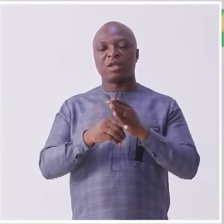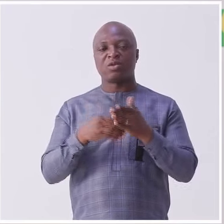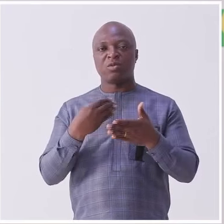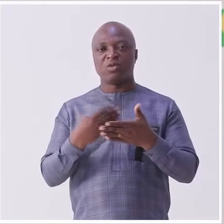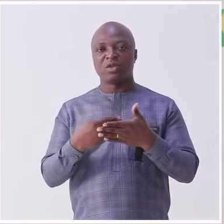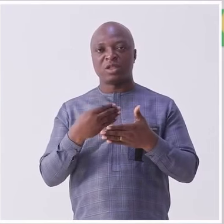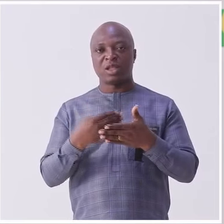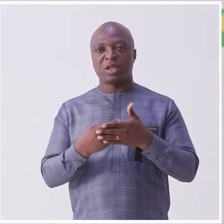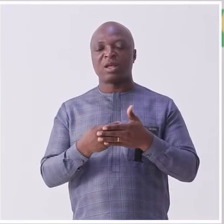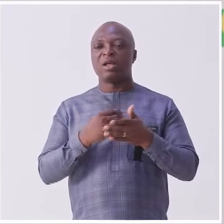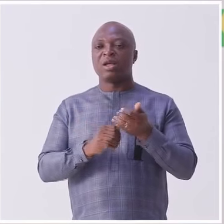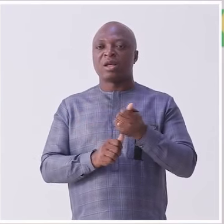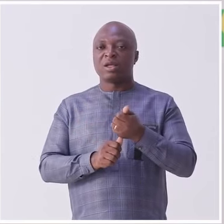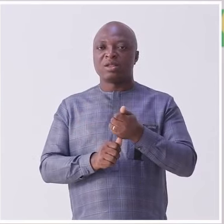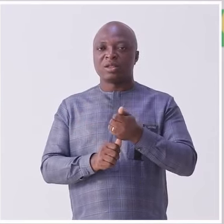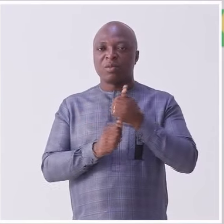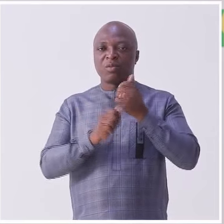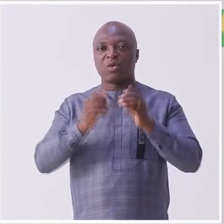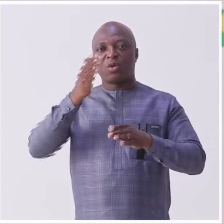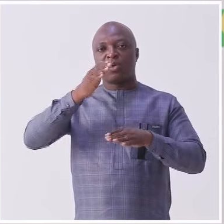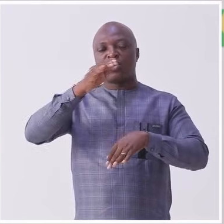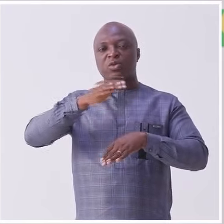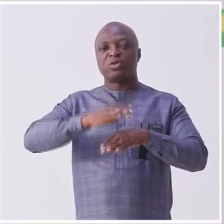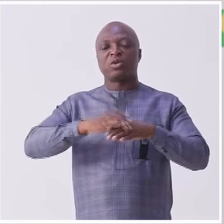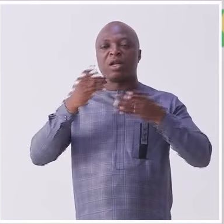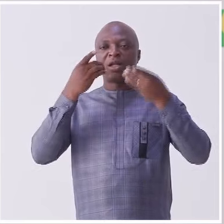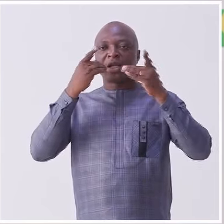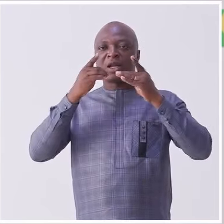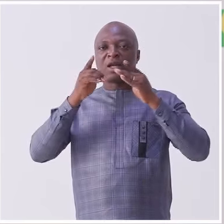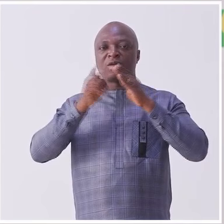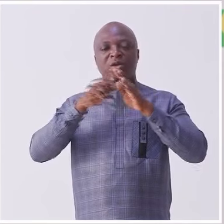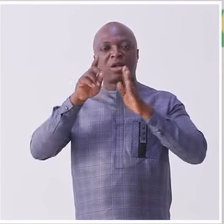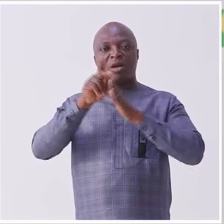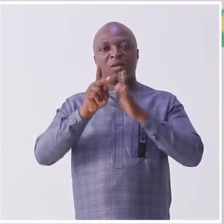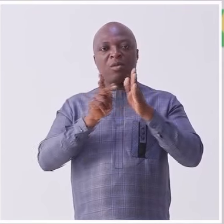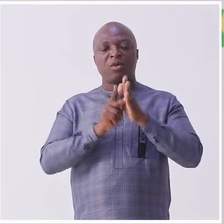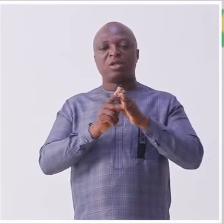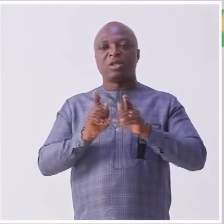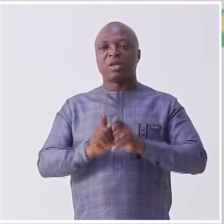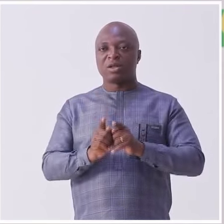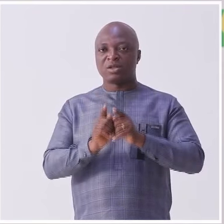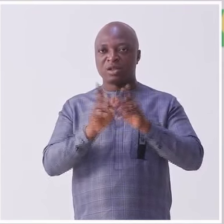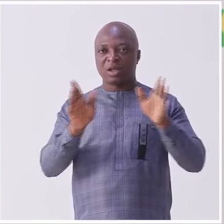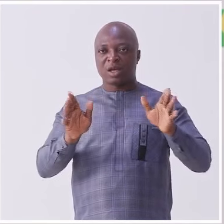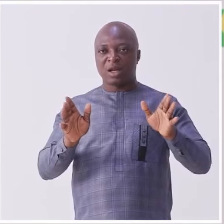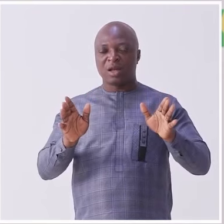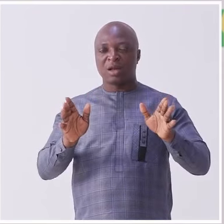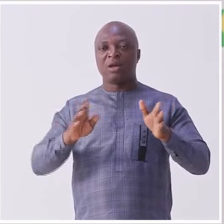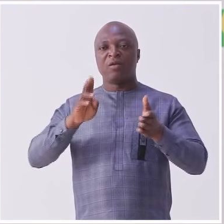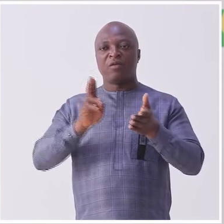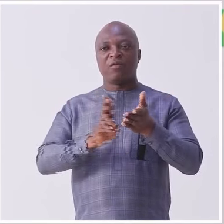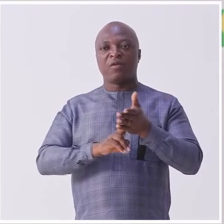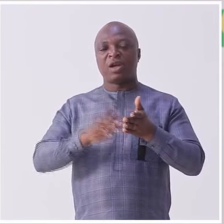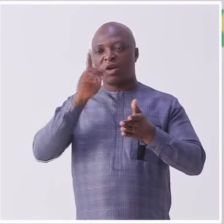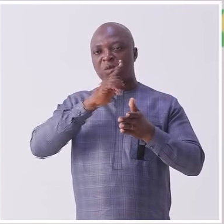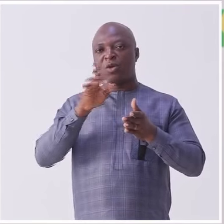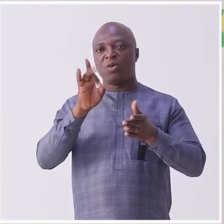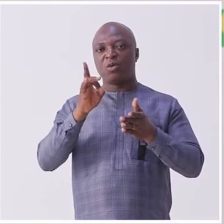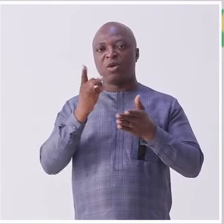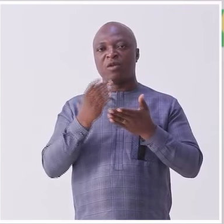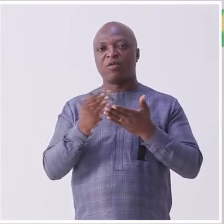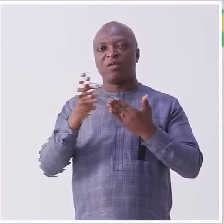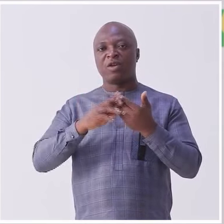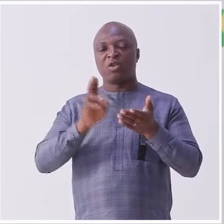budgétaires qui s'appuieront sur la déclaration de politique générale. Fait à Lomé le